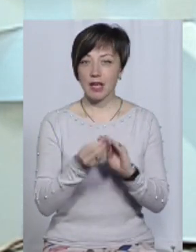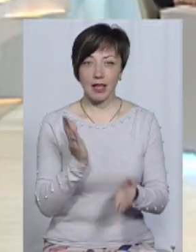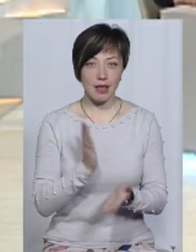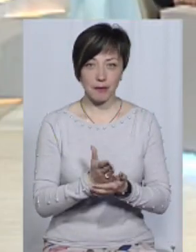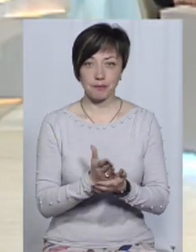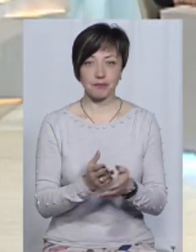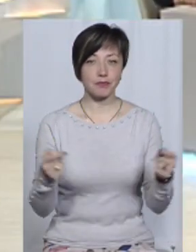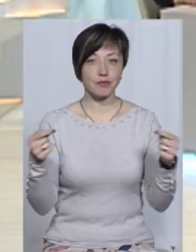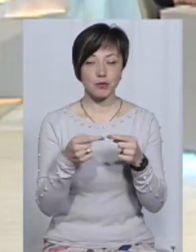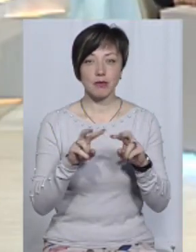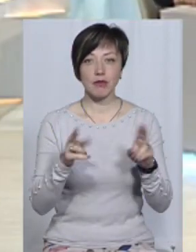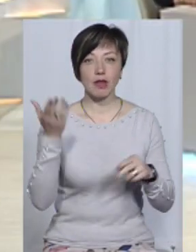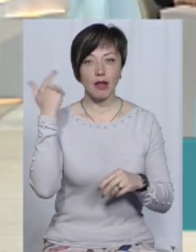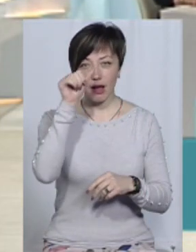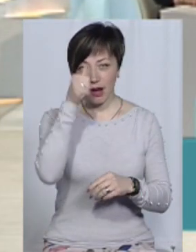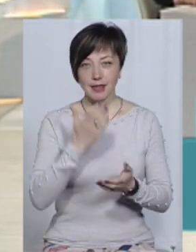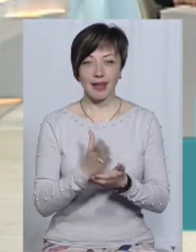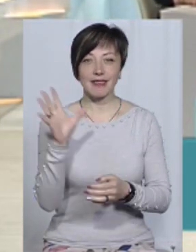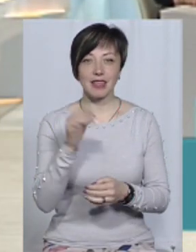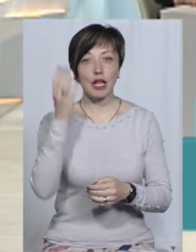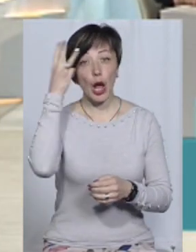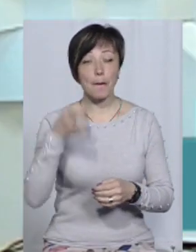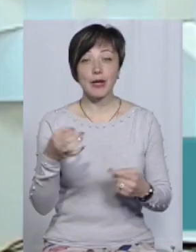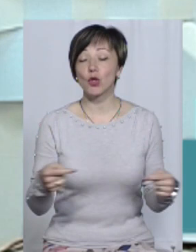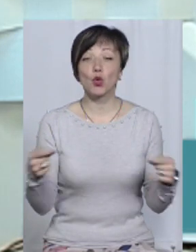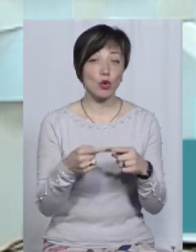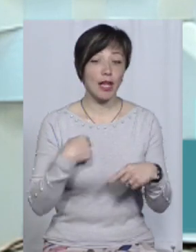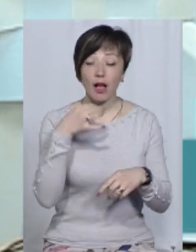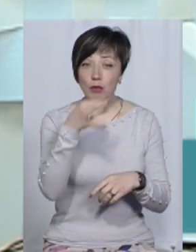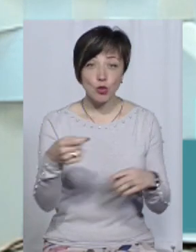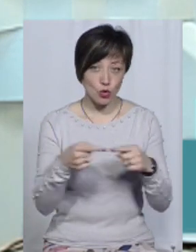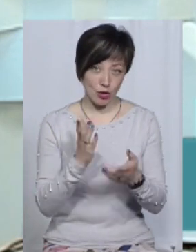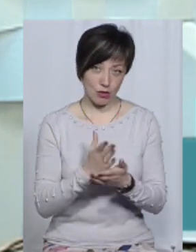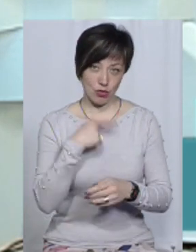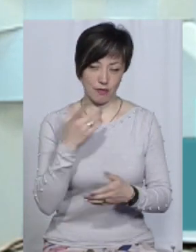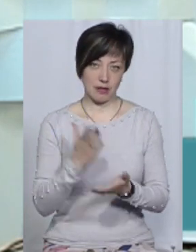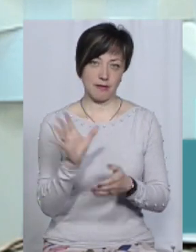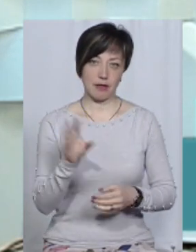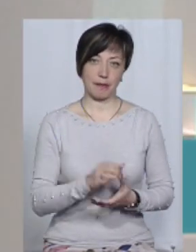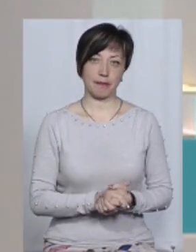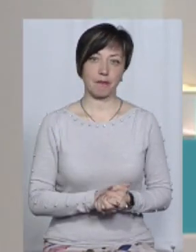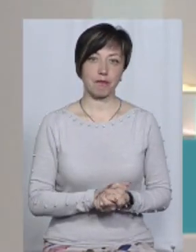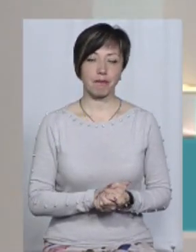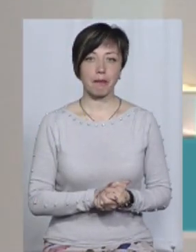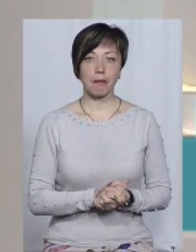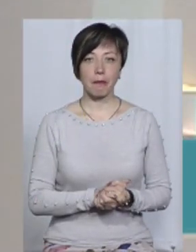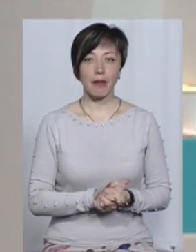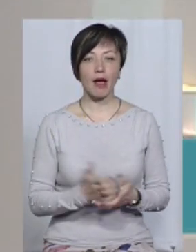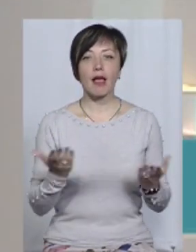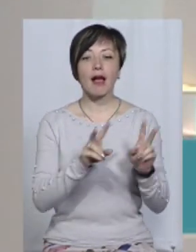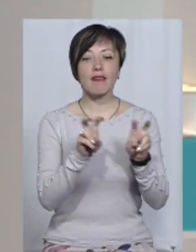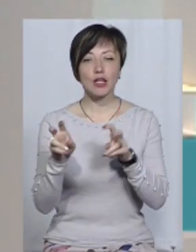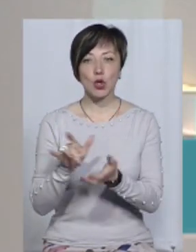є. Знаєте, точно, хто я колись сказав, в Греції є все, на Хмельниччині точно, я вам точно кажу, є все. А які види